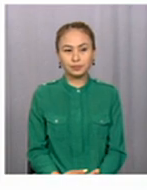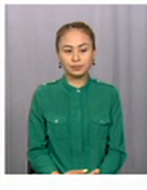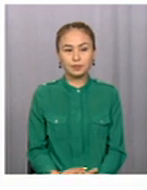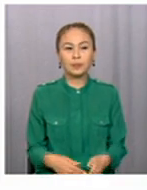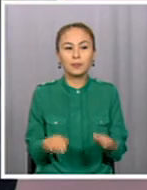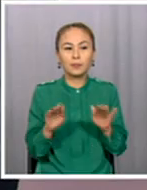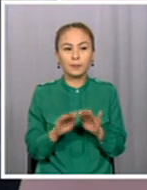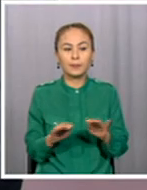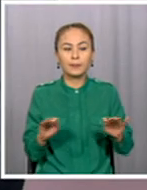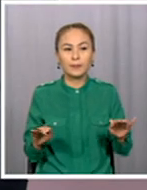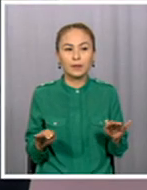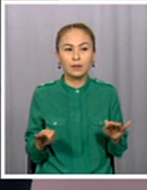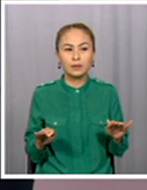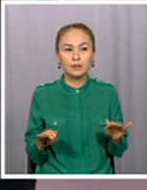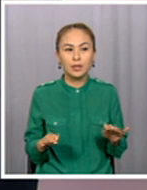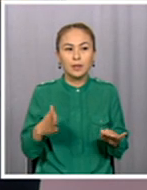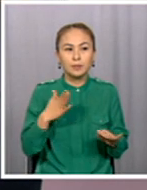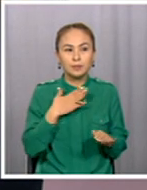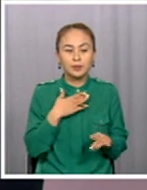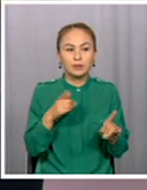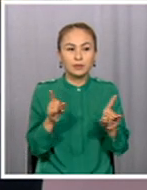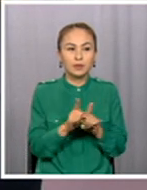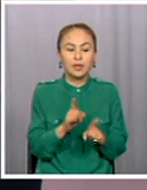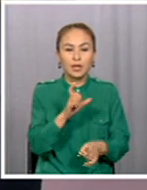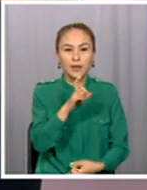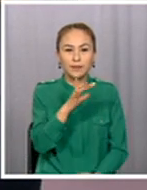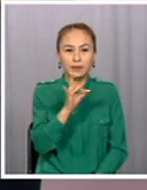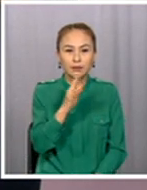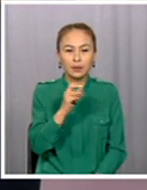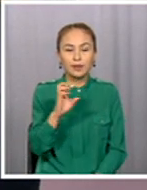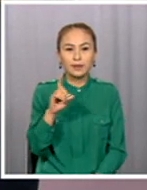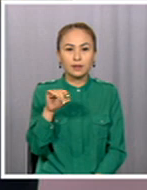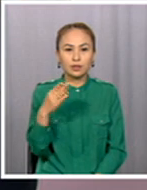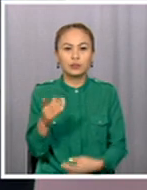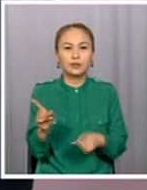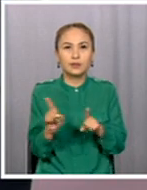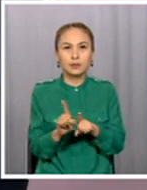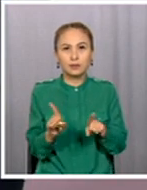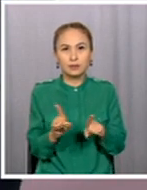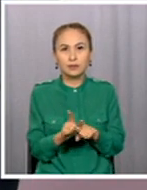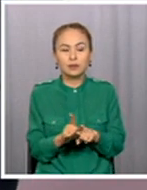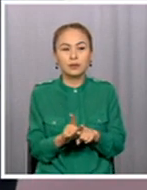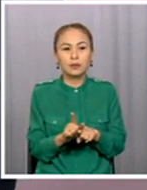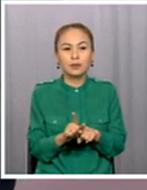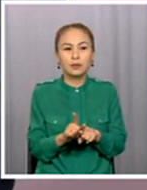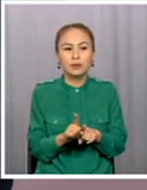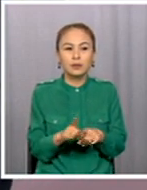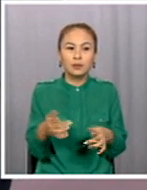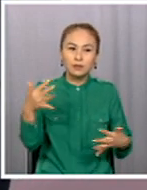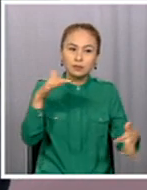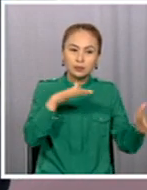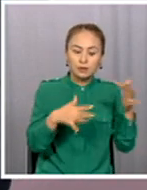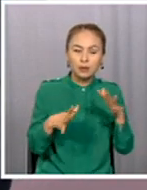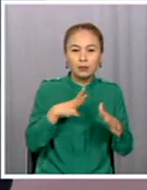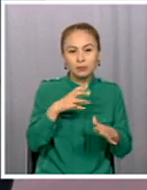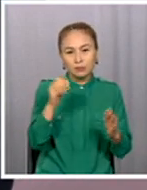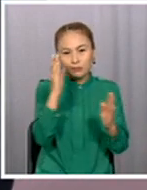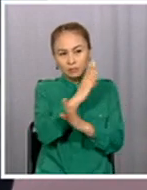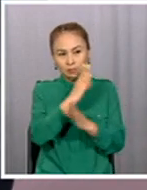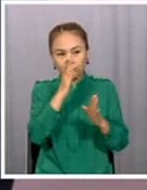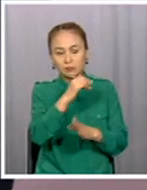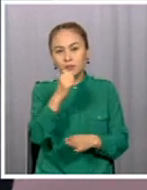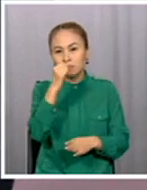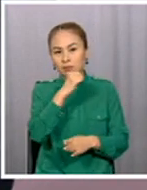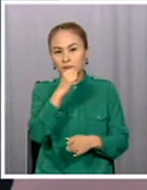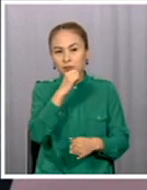Балалар, бізде Еврика мен Негеш сияқты мейлі тауға, мейлі орманға